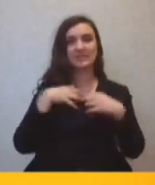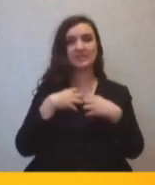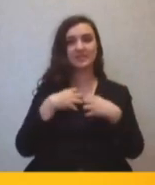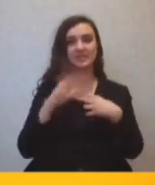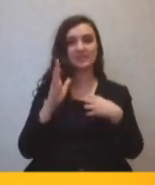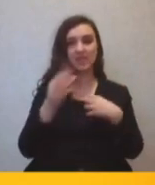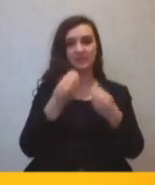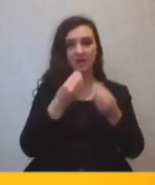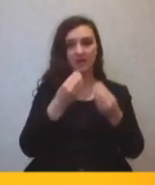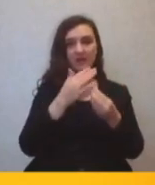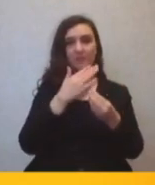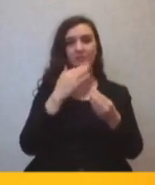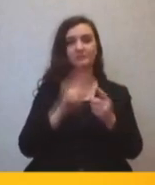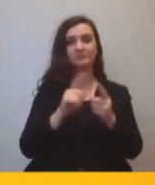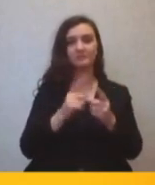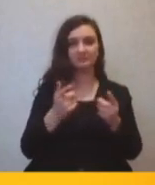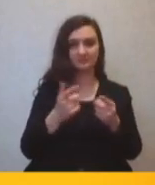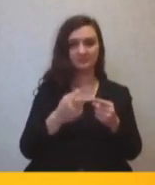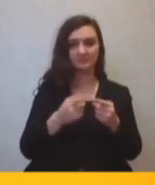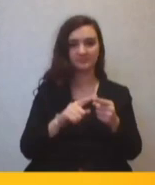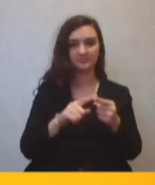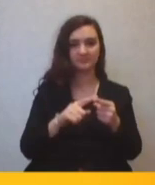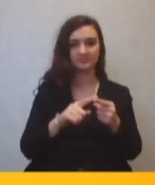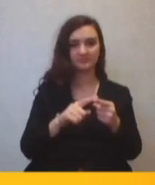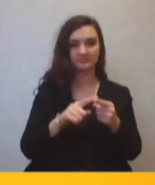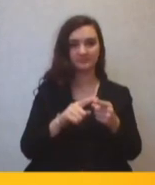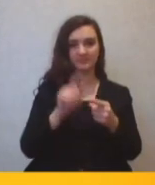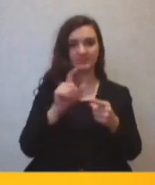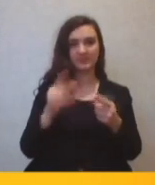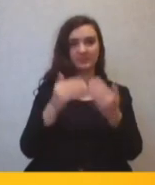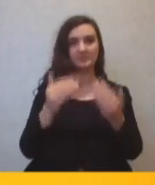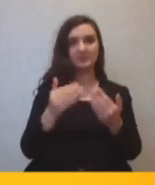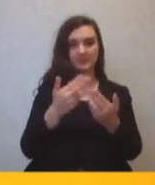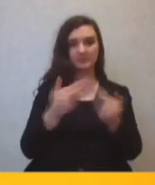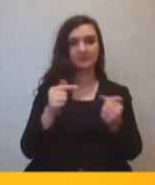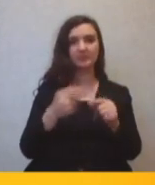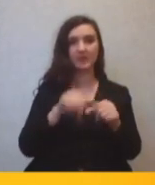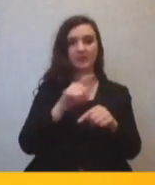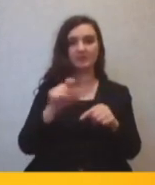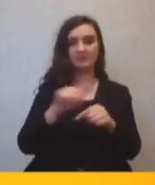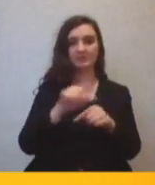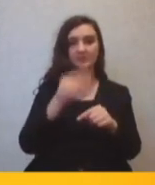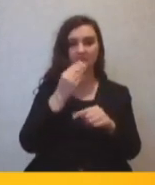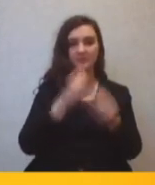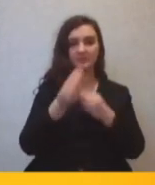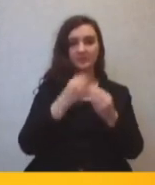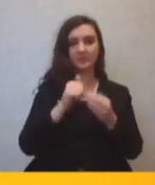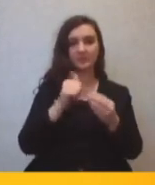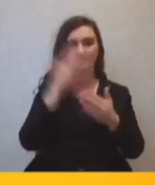ითამაშა, უზარმაზარი და წნეხია ადამიანებზე, რა თქმა უნდა, და ადამიანები საკვებს იყენებენ როგორც